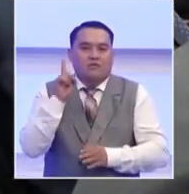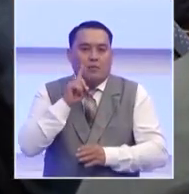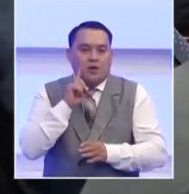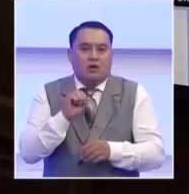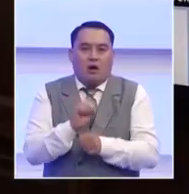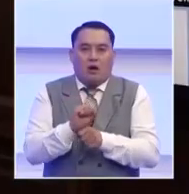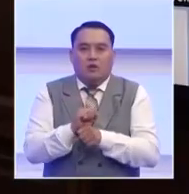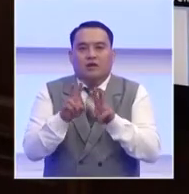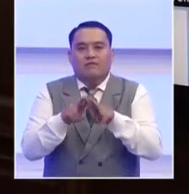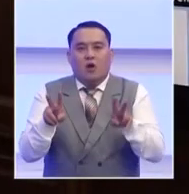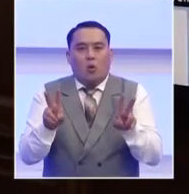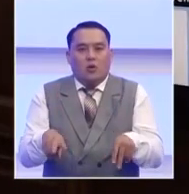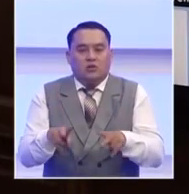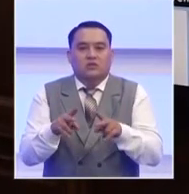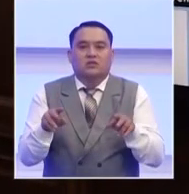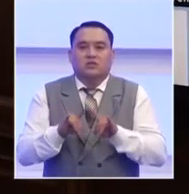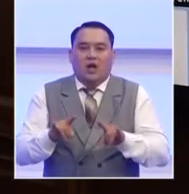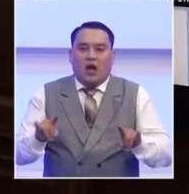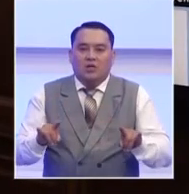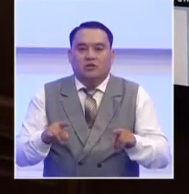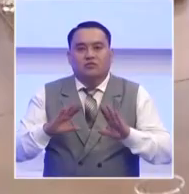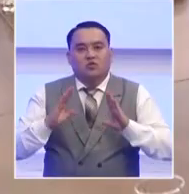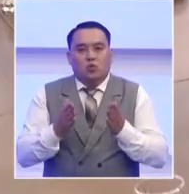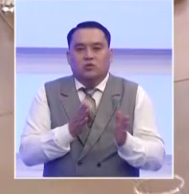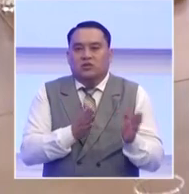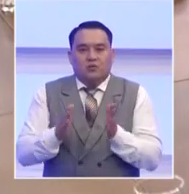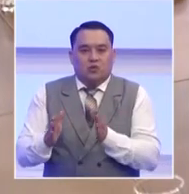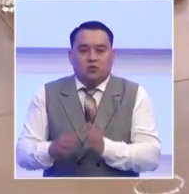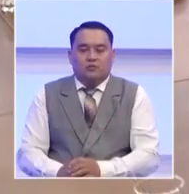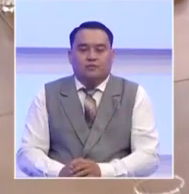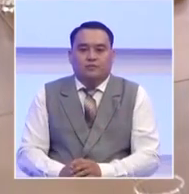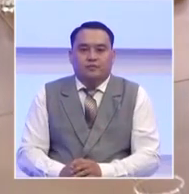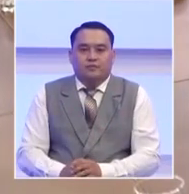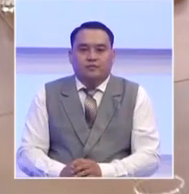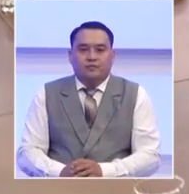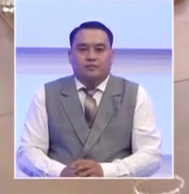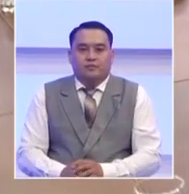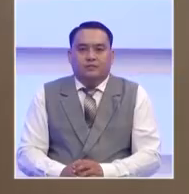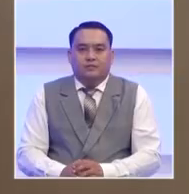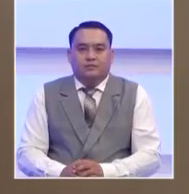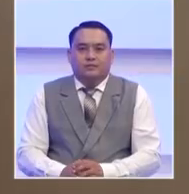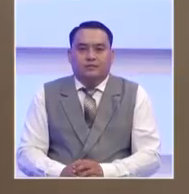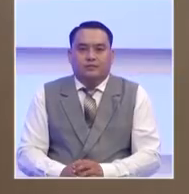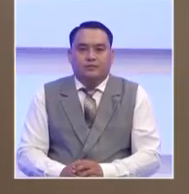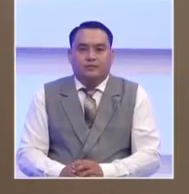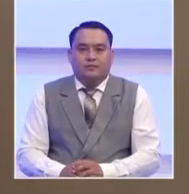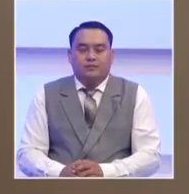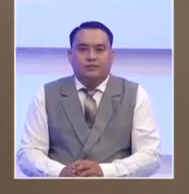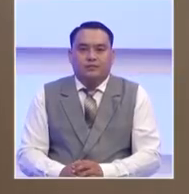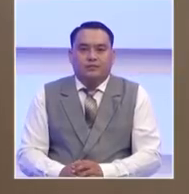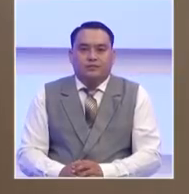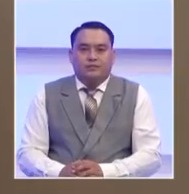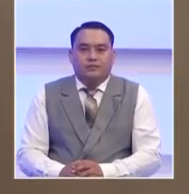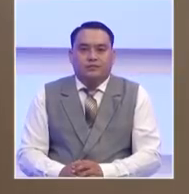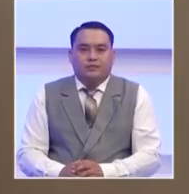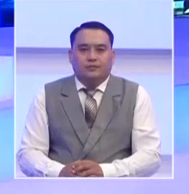открытием летних лагерей и детских садов до тех пор, пока ситуация не стабилизируется. Евгения Присяжная, Камшат Мухамеджан, Жасулан Чингинжинов, телеканал